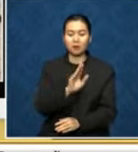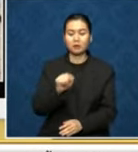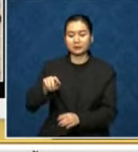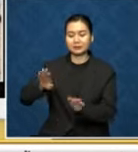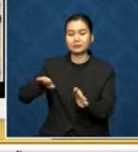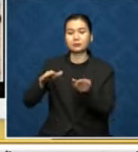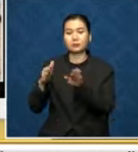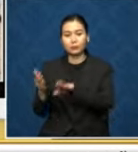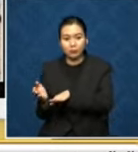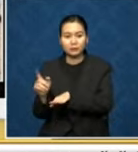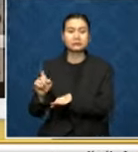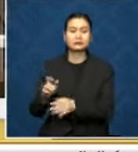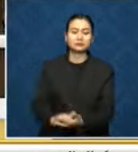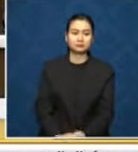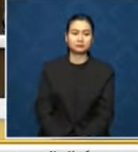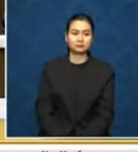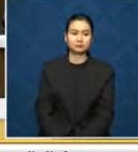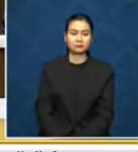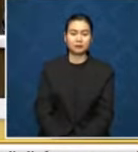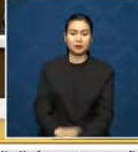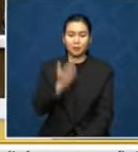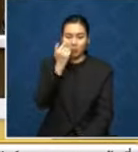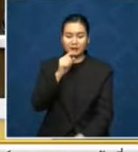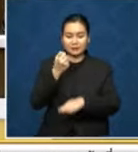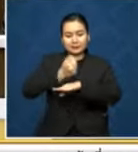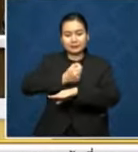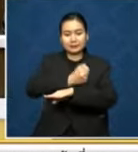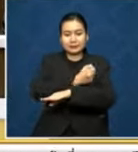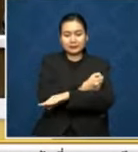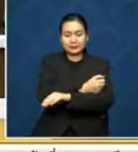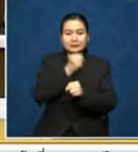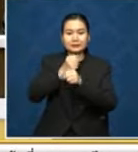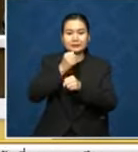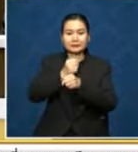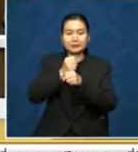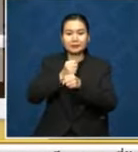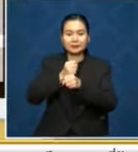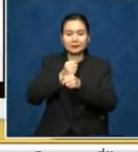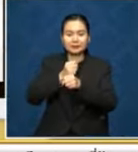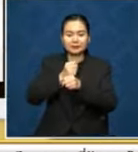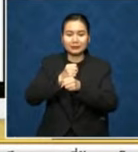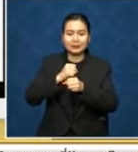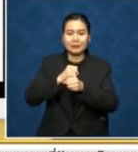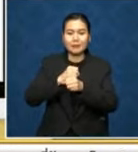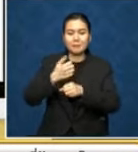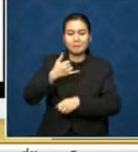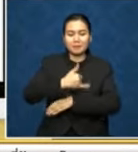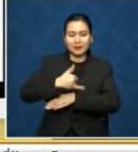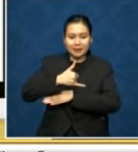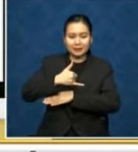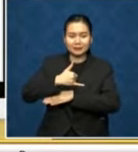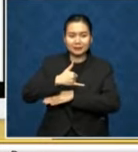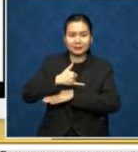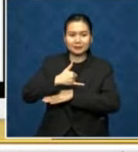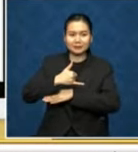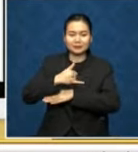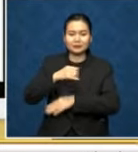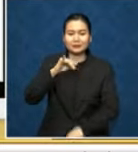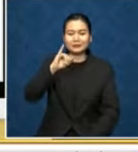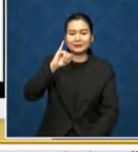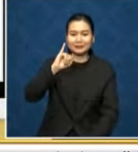ตซึ่งไปใช้แรงงานที่ทำงานที่ประเทศไต้หวันอย่างถูกต้องตามกฎหม